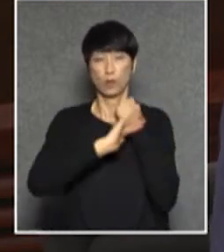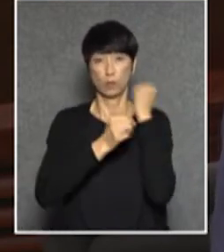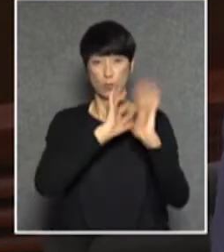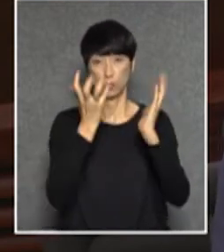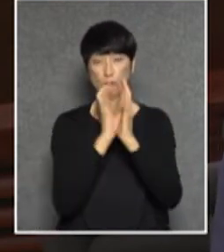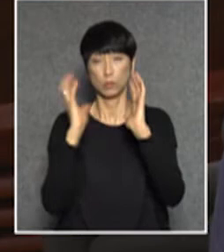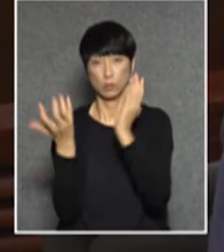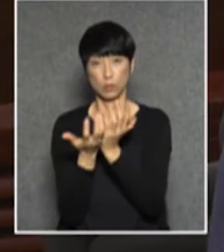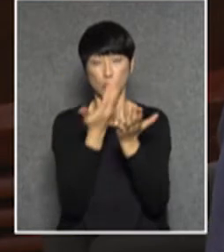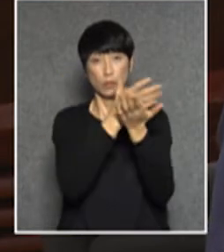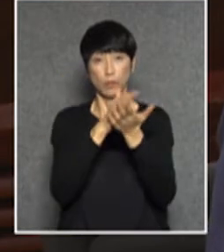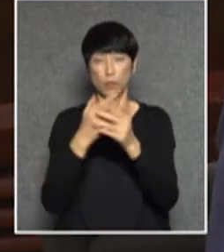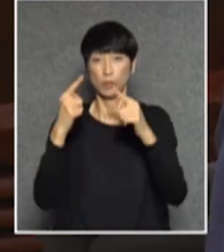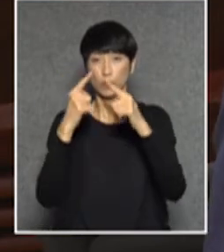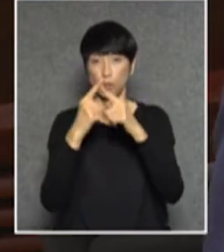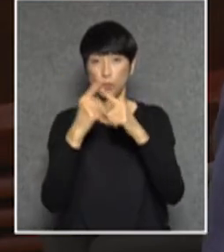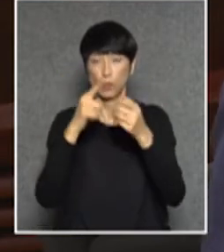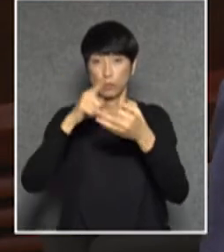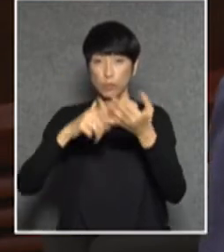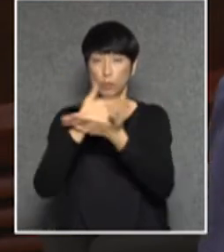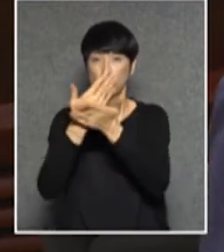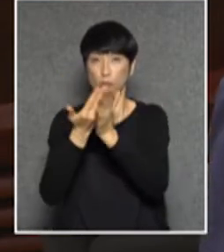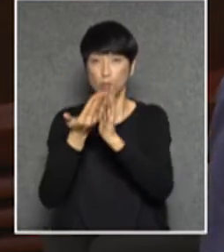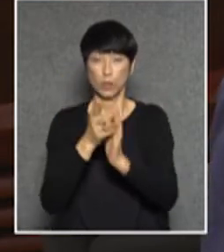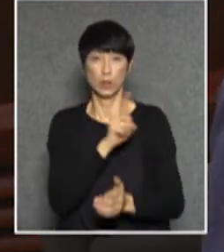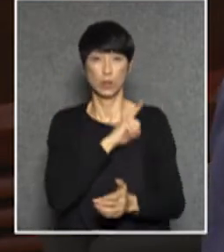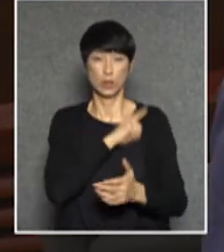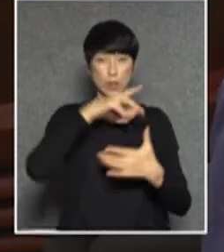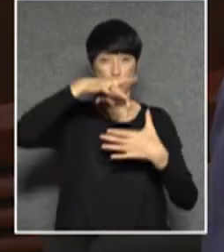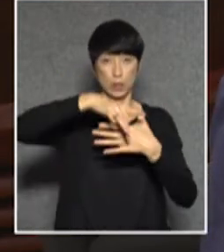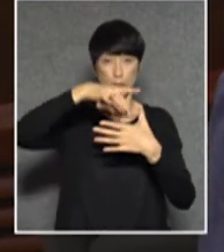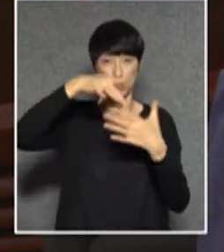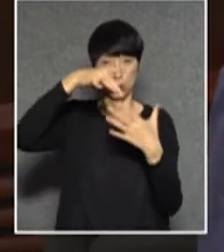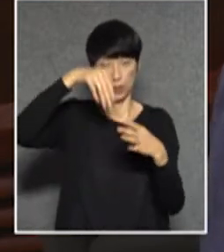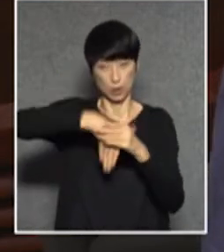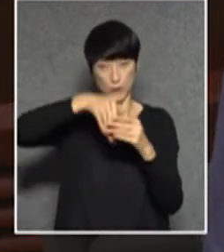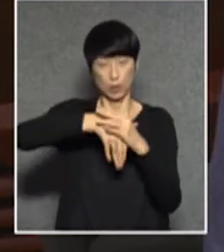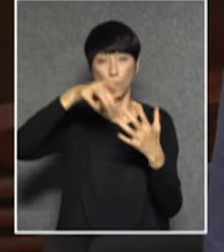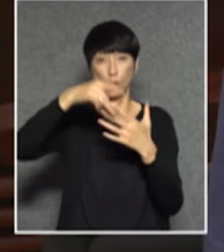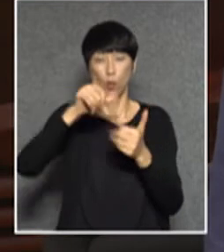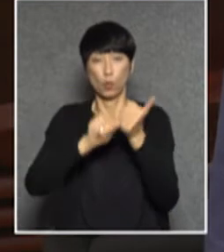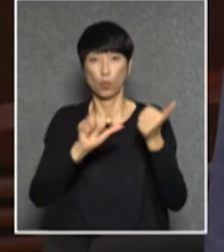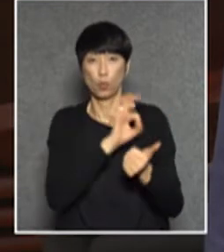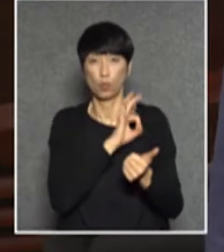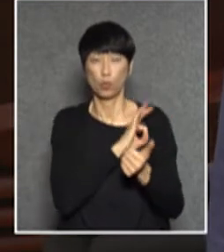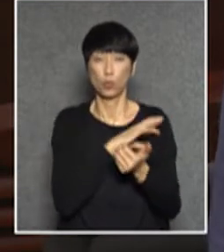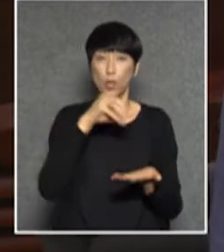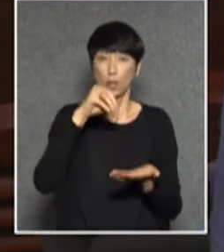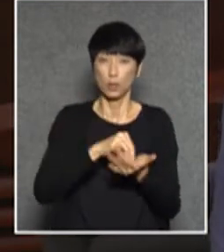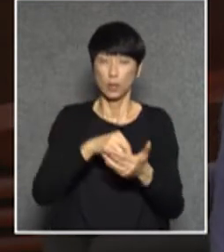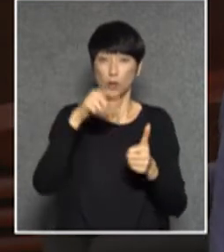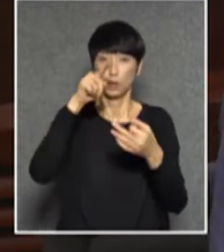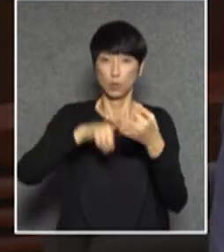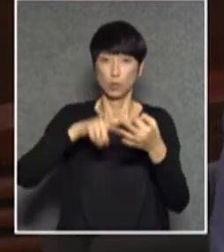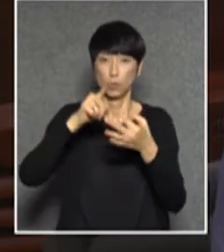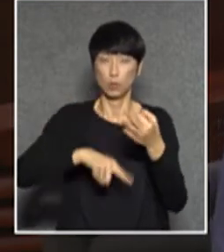法定的分配名額和選舉辦法自行選出委員。鑑於決定已經確定提名委員會的人數